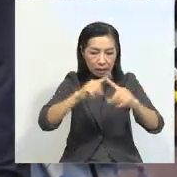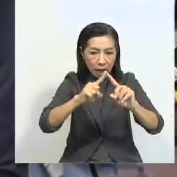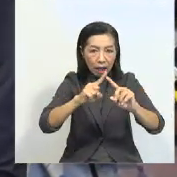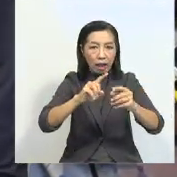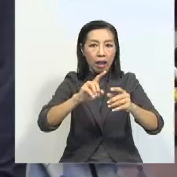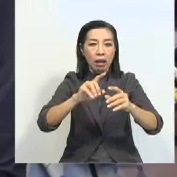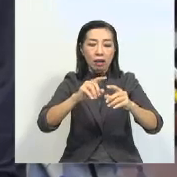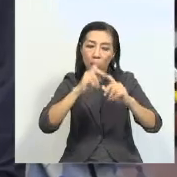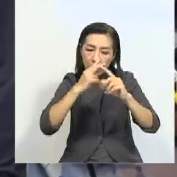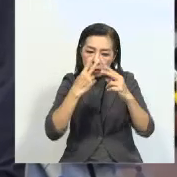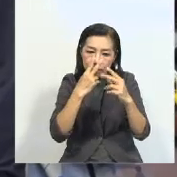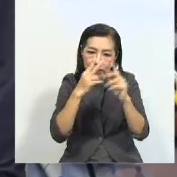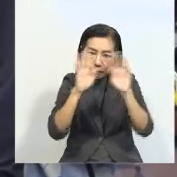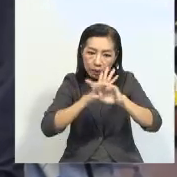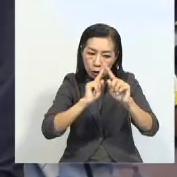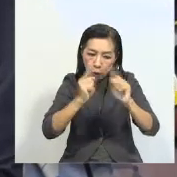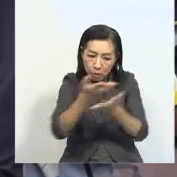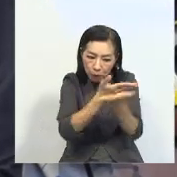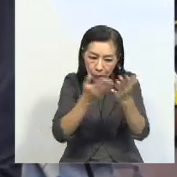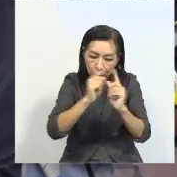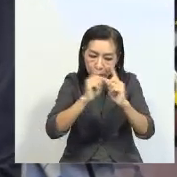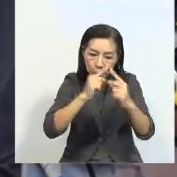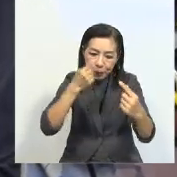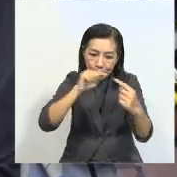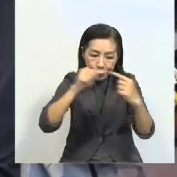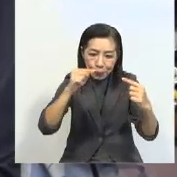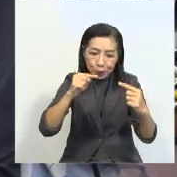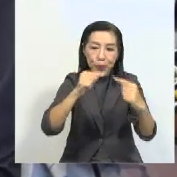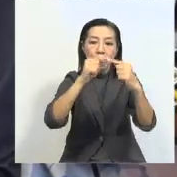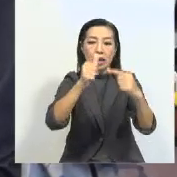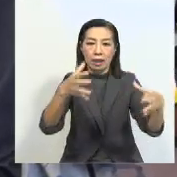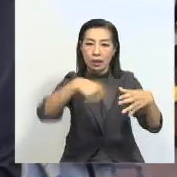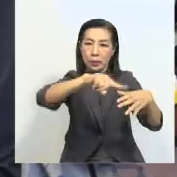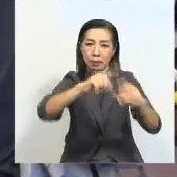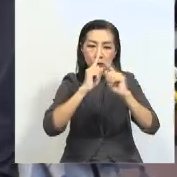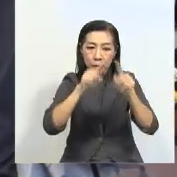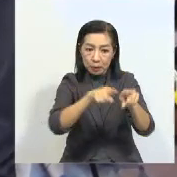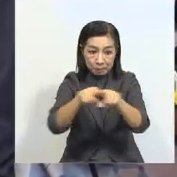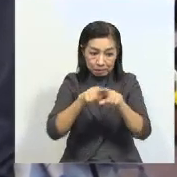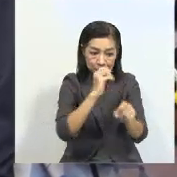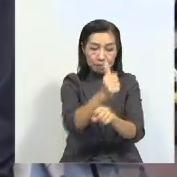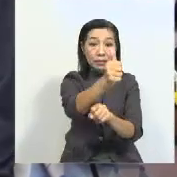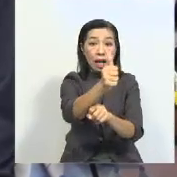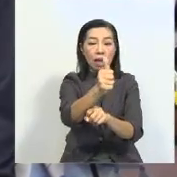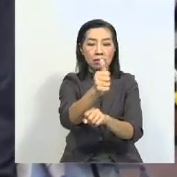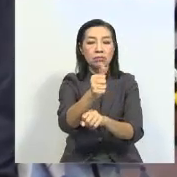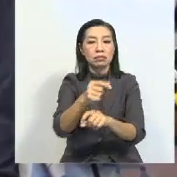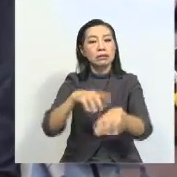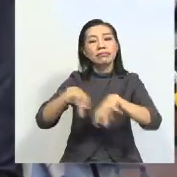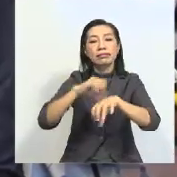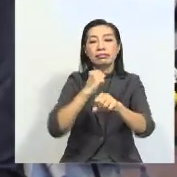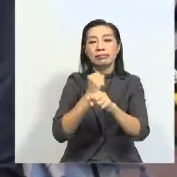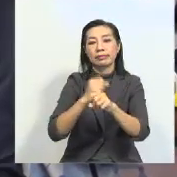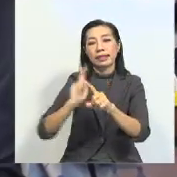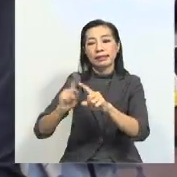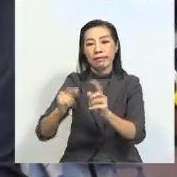คือต้องการคุยกันนะครับคุยกันให้รู้เรื่องภายในทีมถ้าเราทำได้แล้วอะทุกอย่างมันก็จะไม่ยากครับ